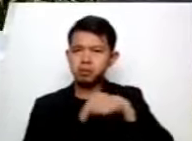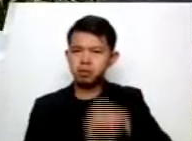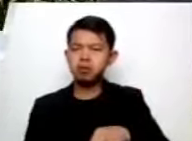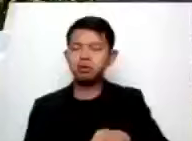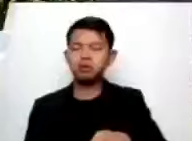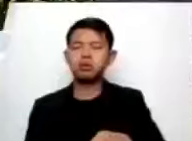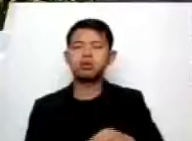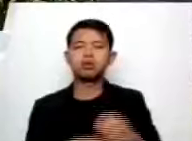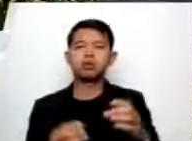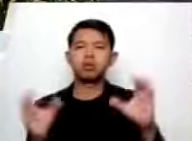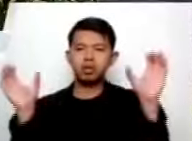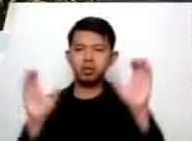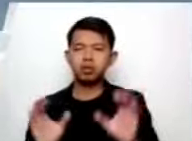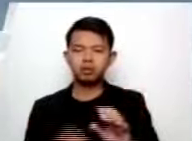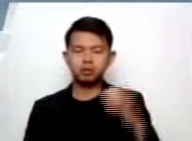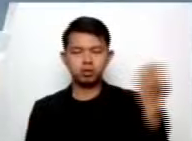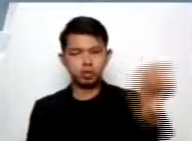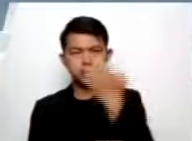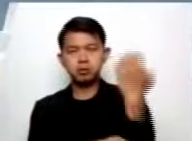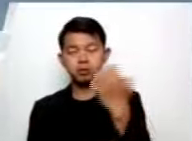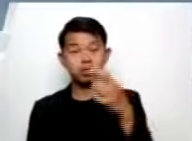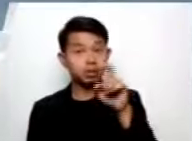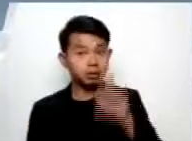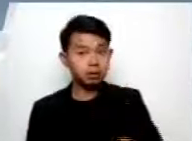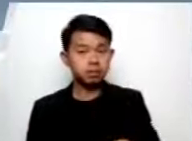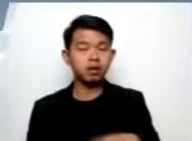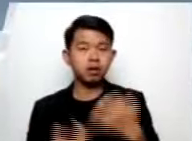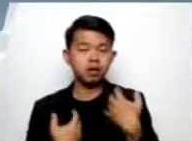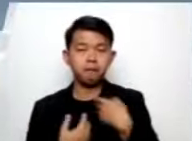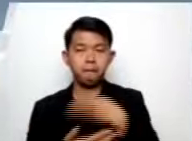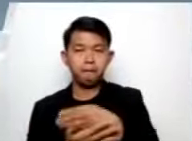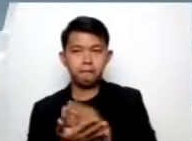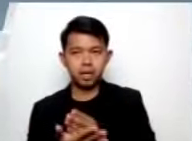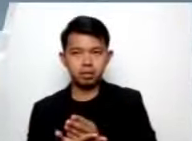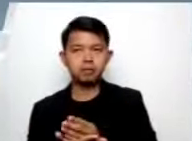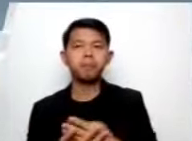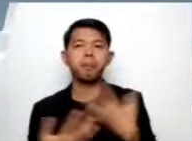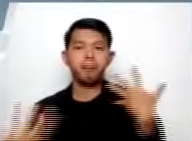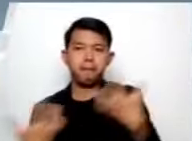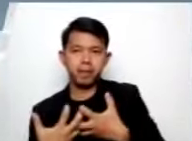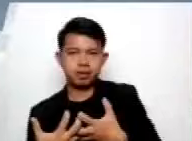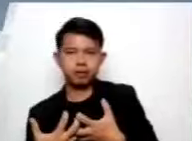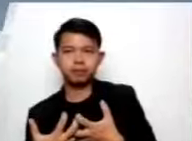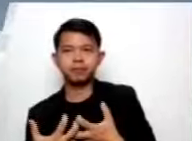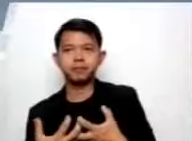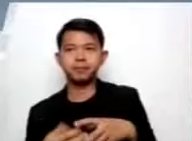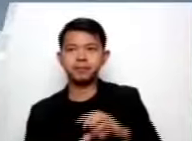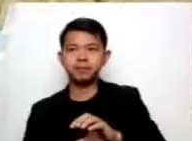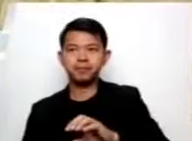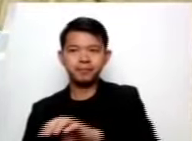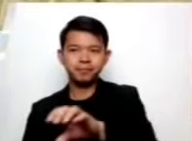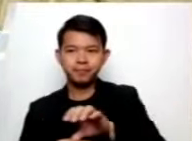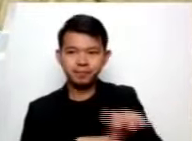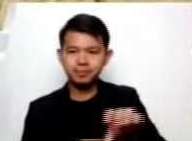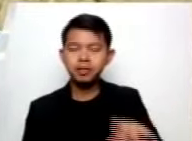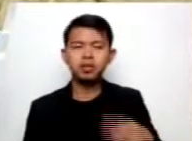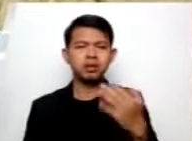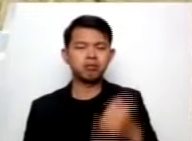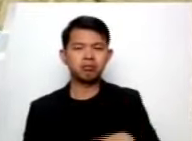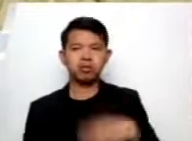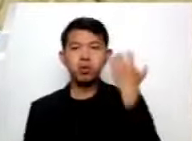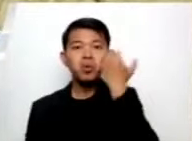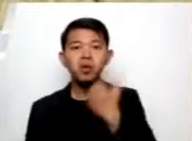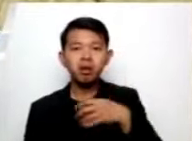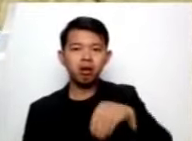may corresponding na pondo at allocation. Kasi hindi uubra dito yung ayuda lang. Sa ngayon,